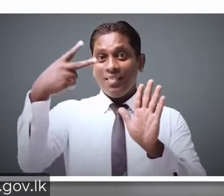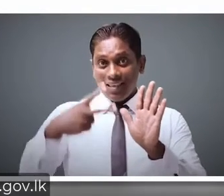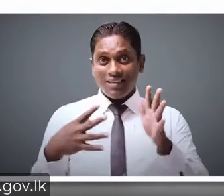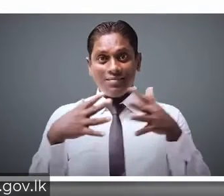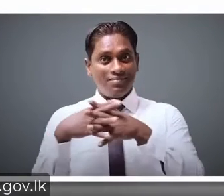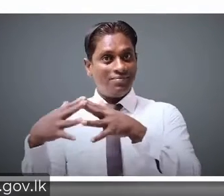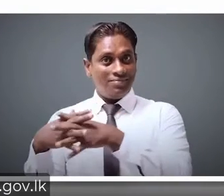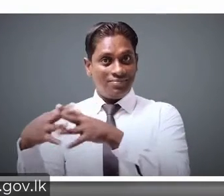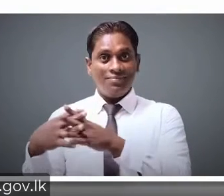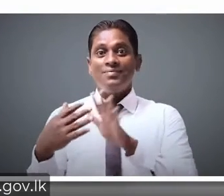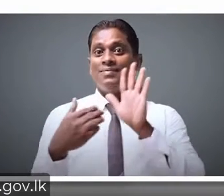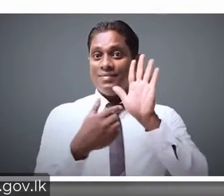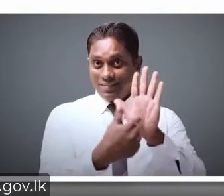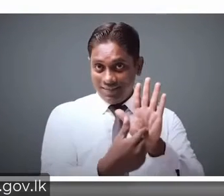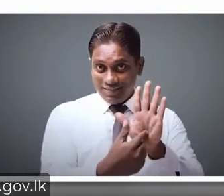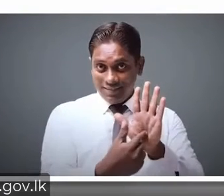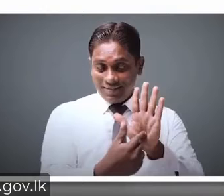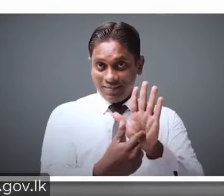election.gov.lk மற்றும்